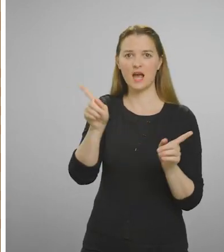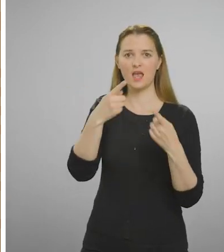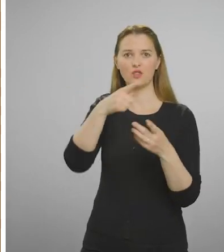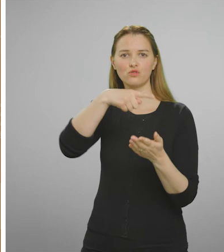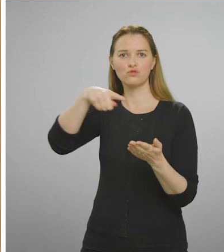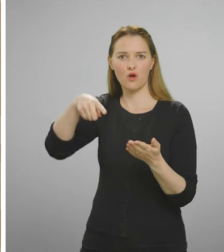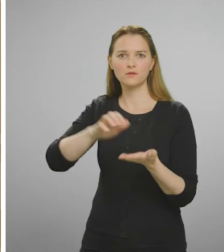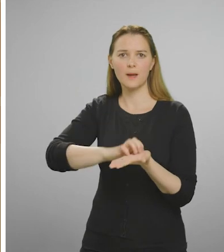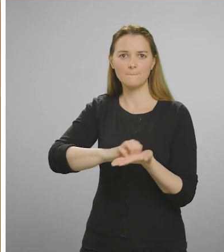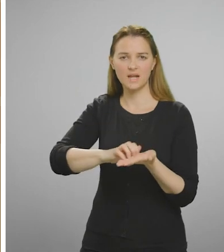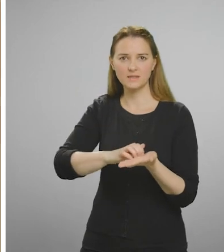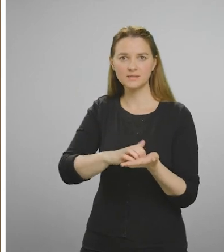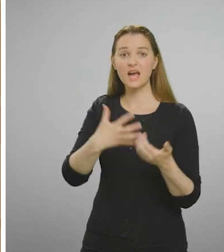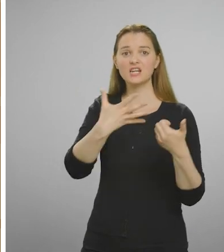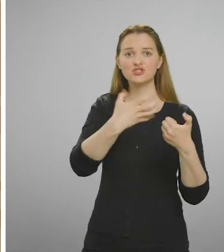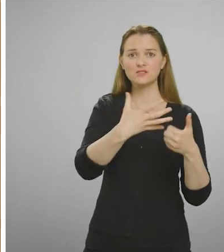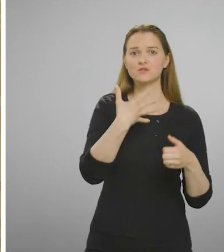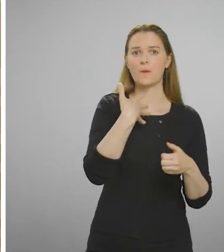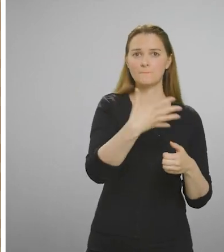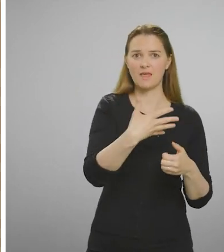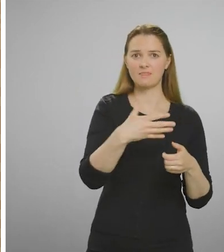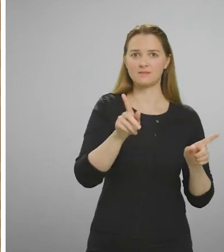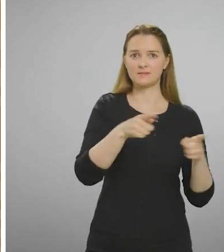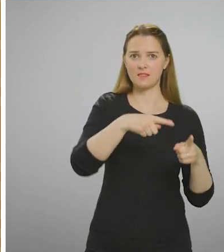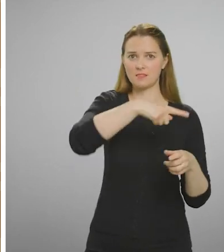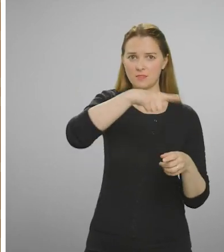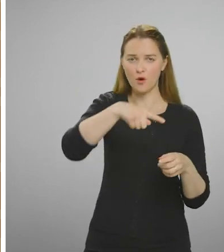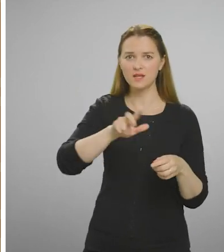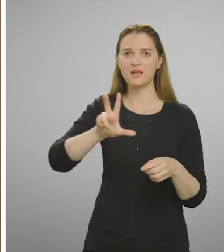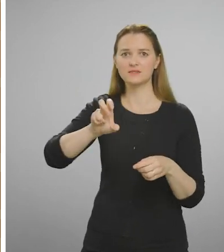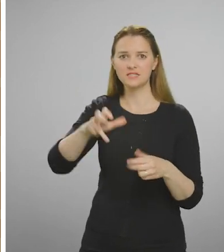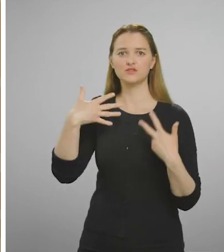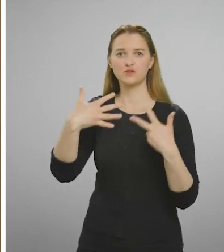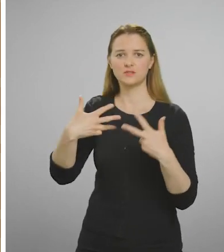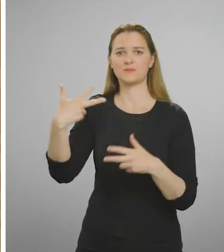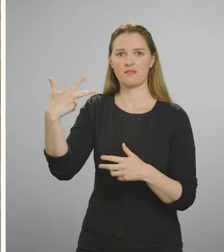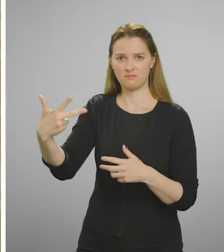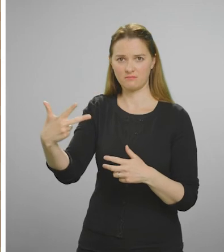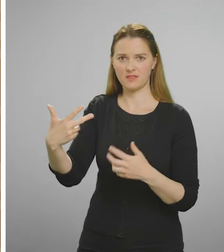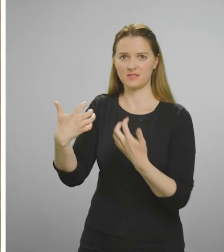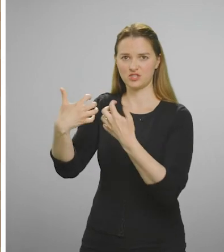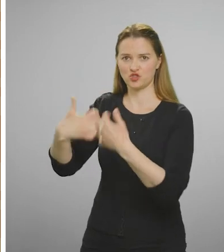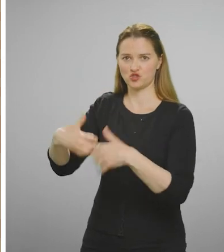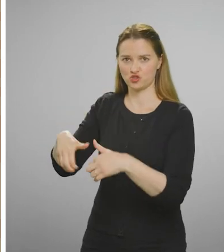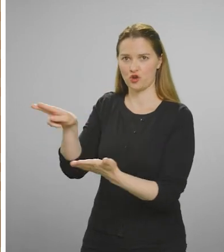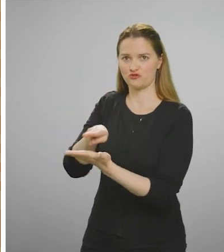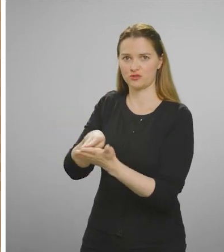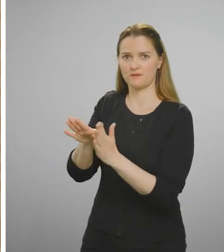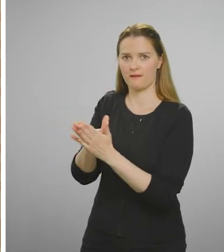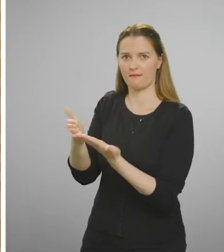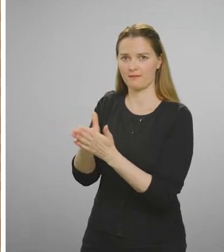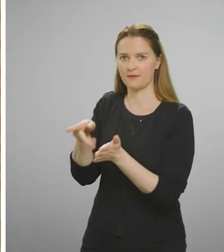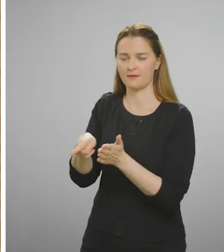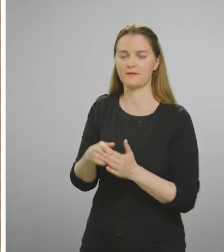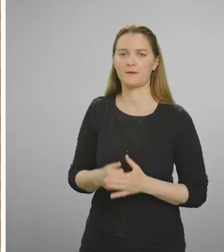2412 primjeraka knjiga i nota na brajici, od toga 650 nota te 383 naslova knjiga u